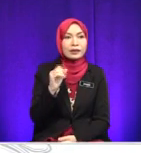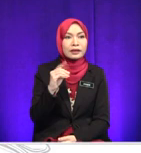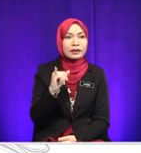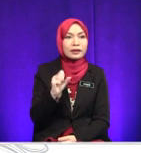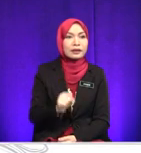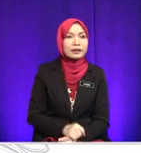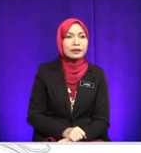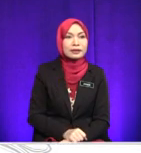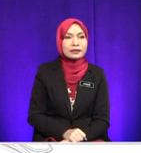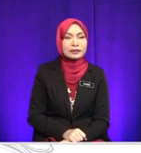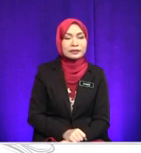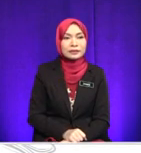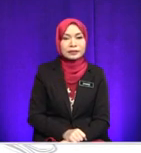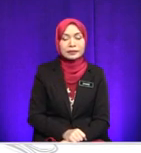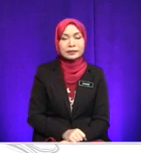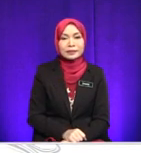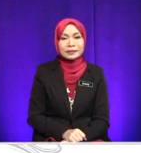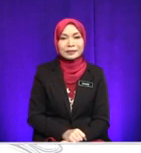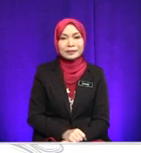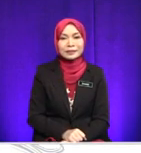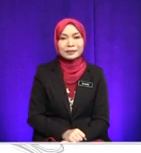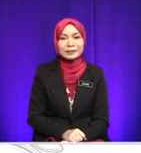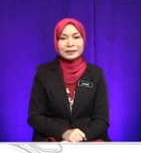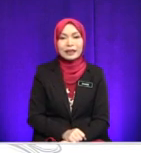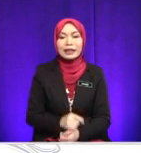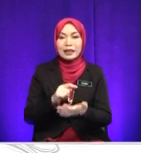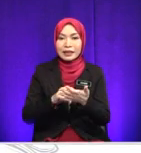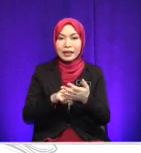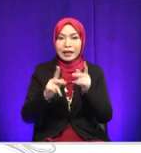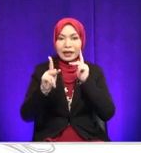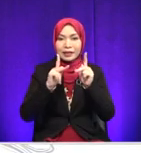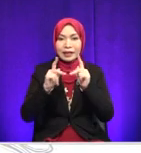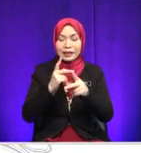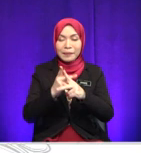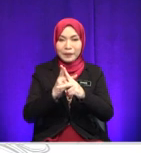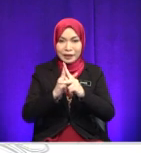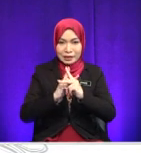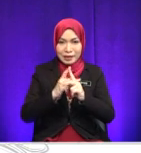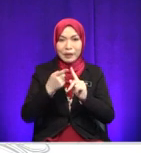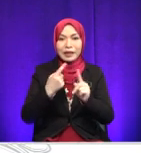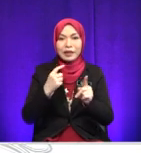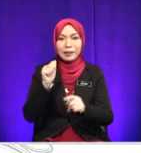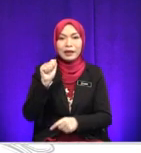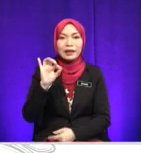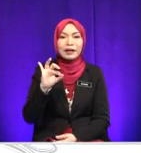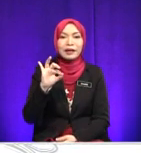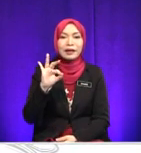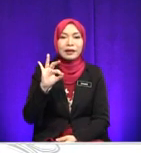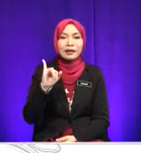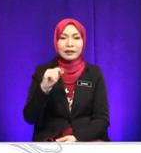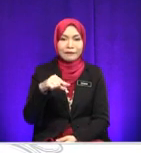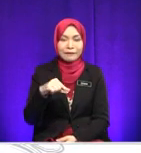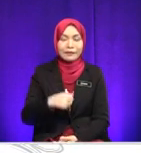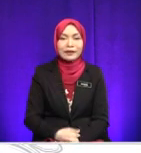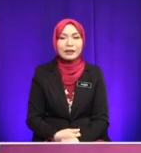3 perkataan kata pinjaman daripada Afiq. Sebenarnya kata-kata pinjaman ini,